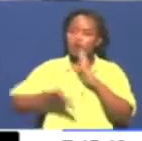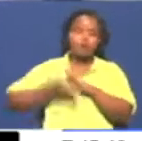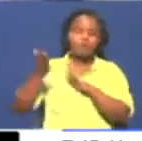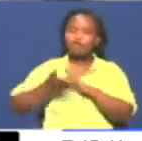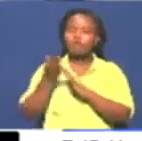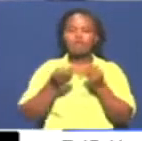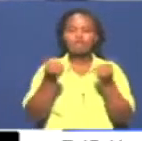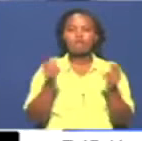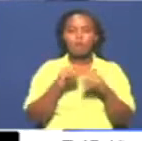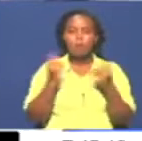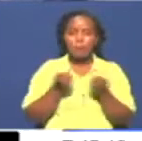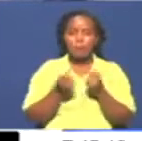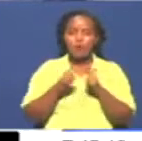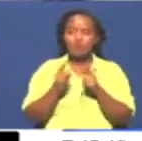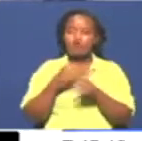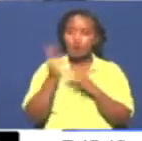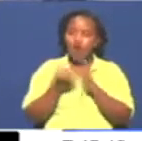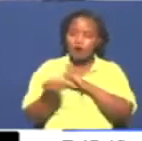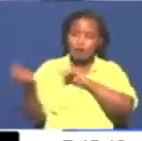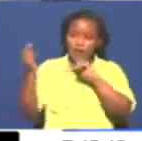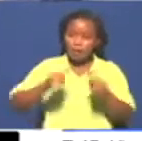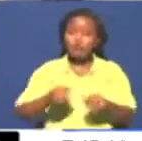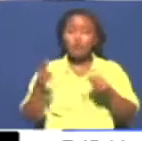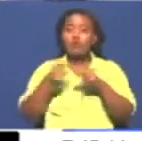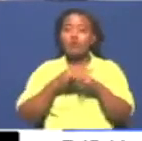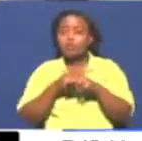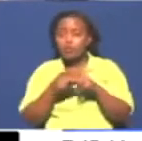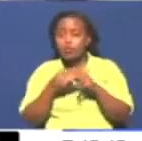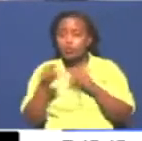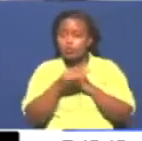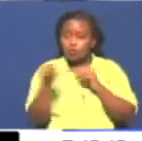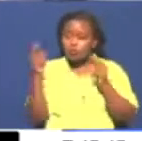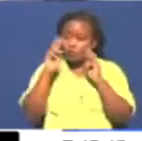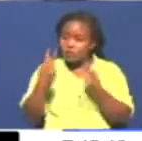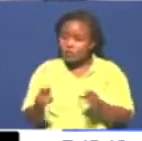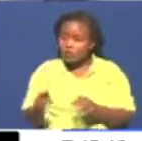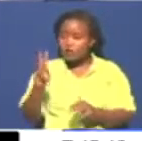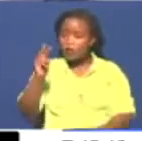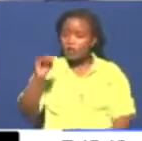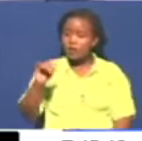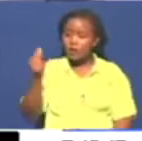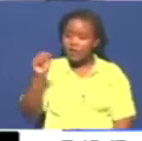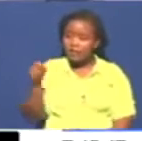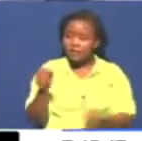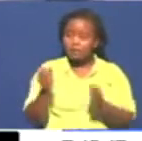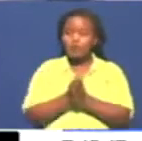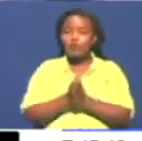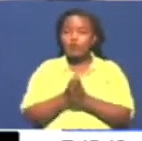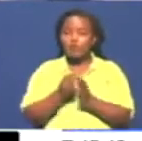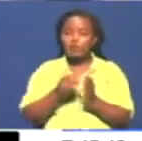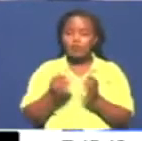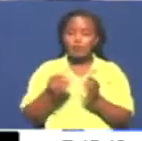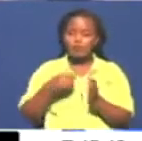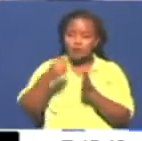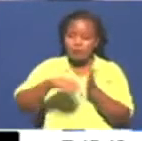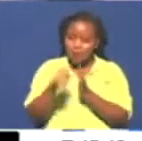way. Very soon we are going to see the NYS here with the excavator. The National Construction Authority